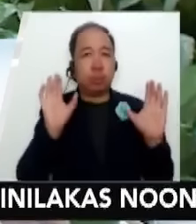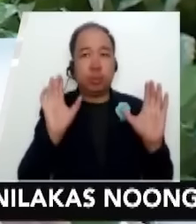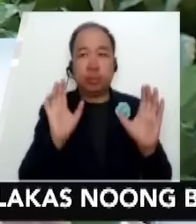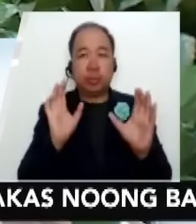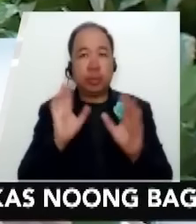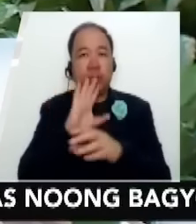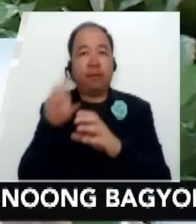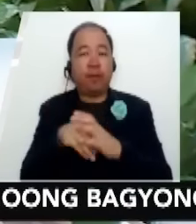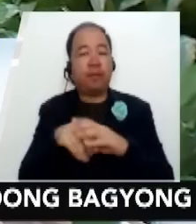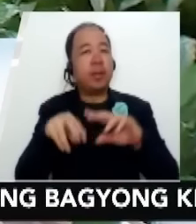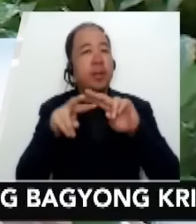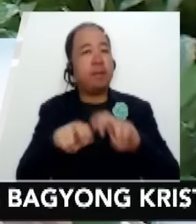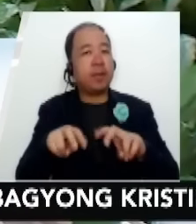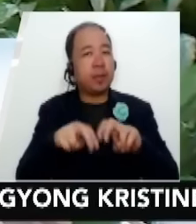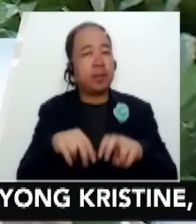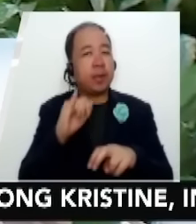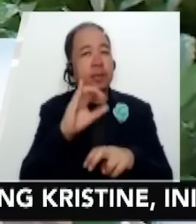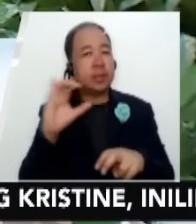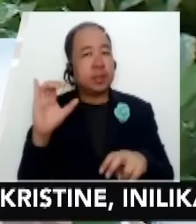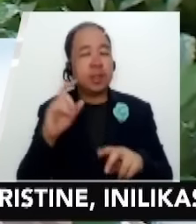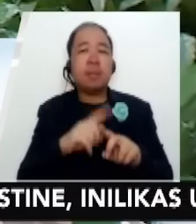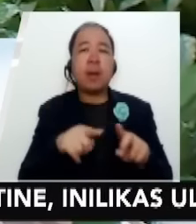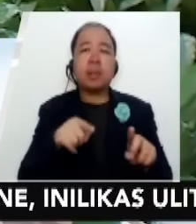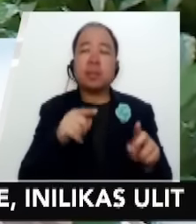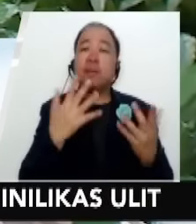Pero dati na rin niyang sinabi na maaari naman daw ma-access ng ICC ang impormasyon at finding sa kanilang